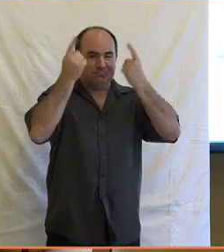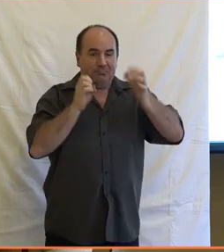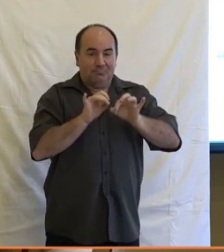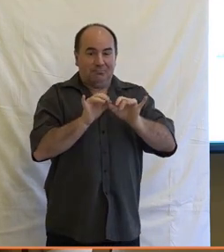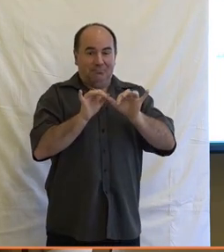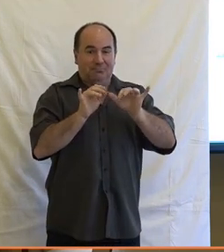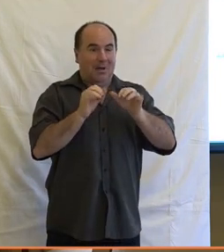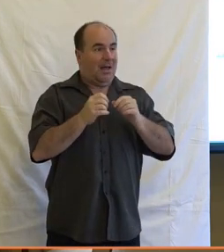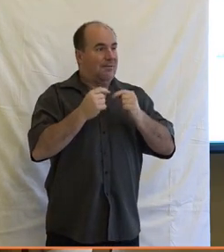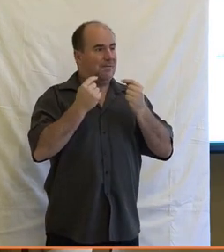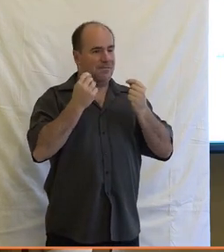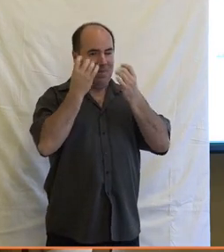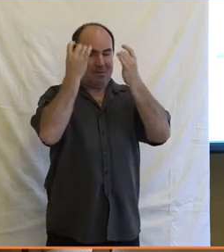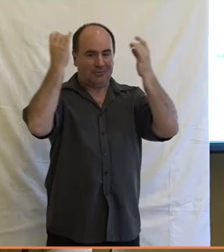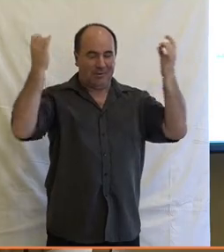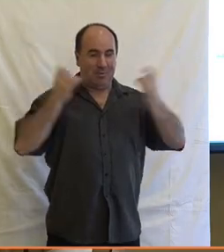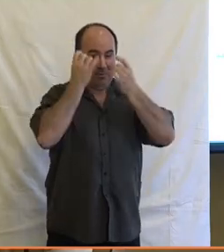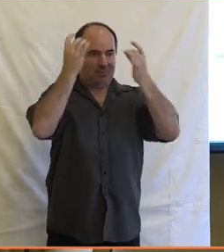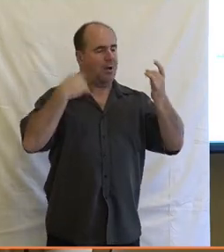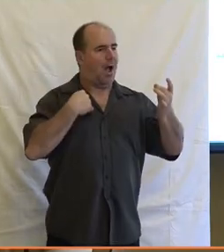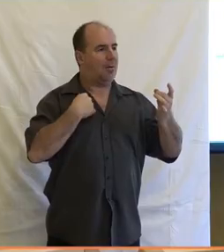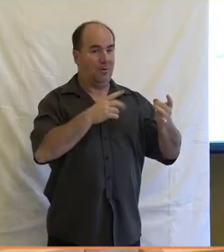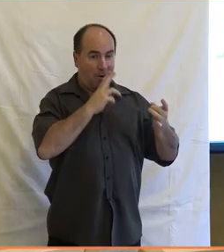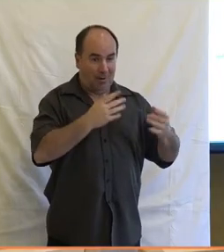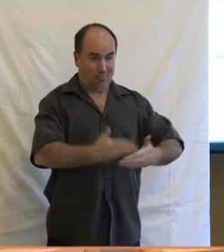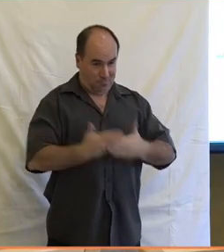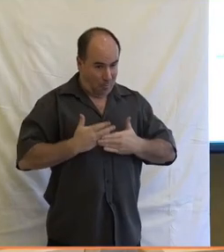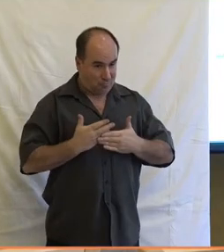také takové obavy, nebo jsou moje jenom. Děkuju.